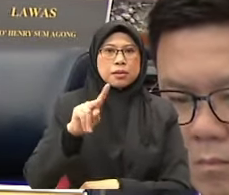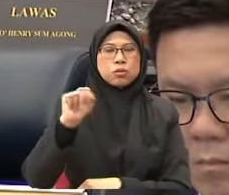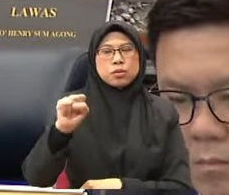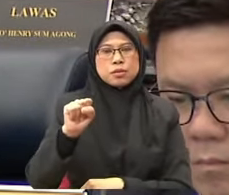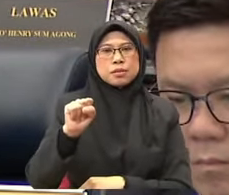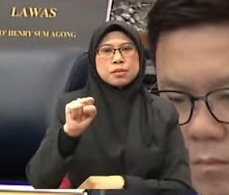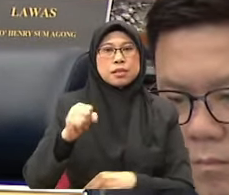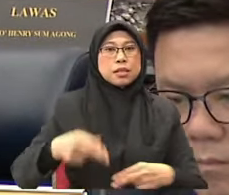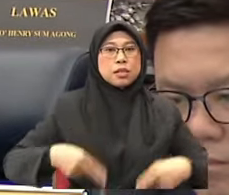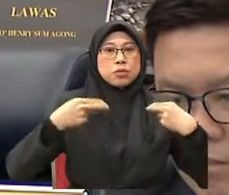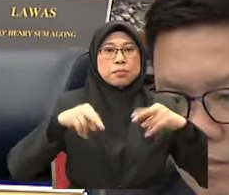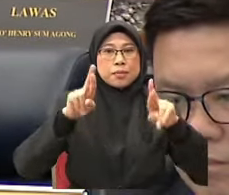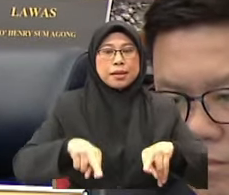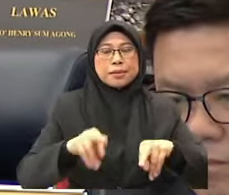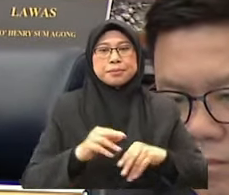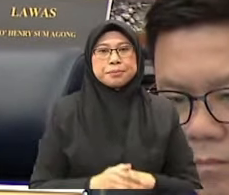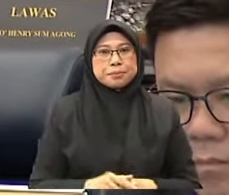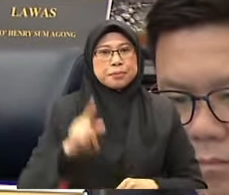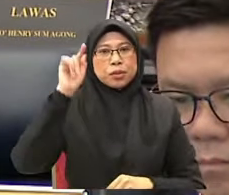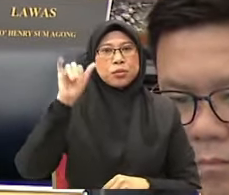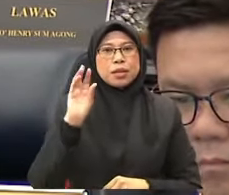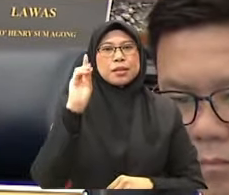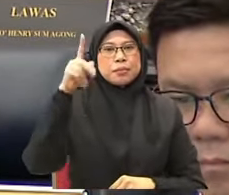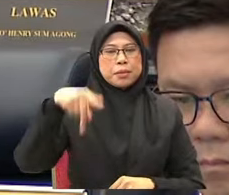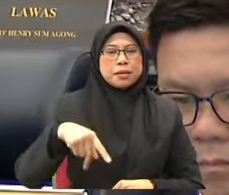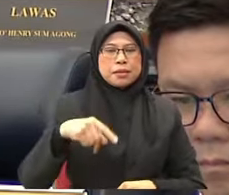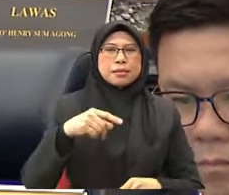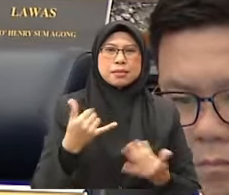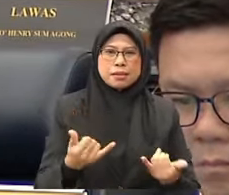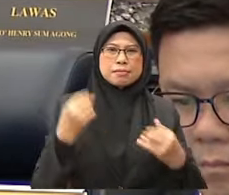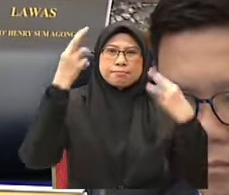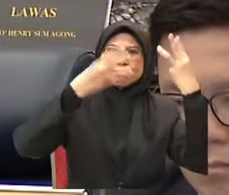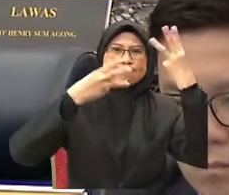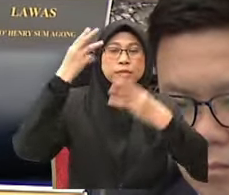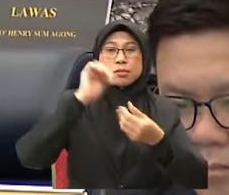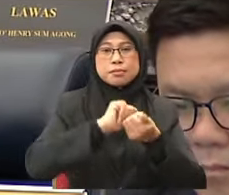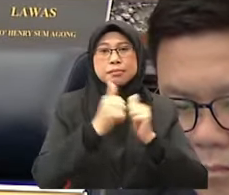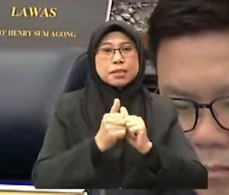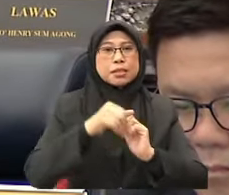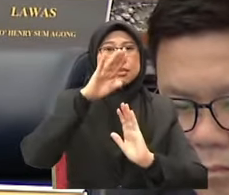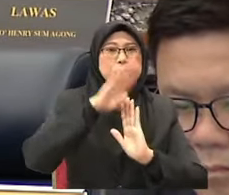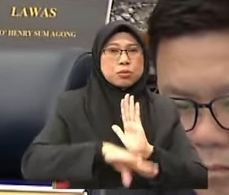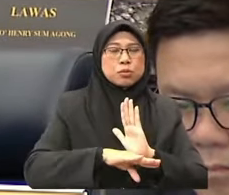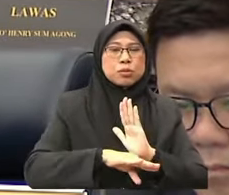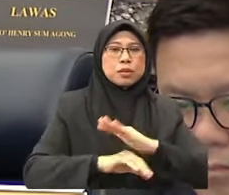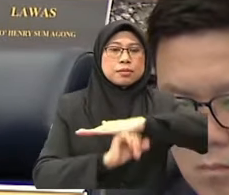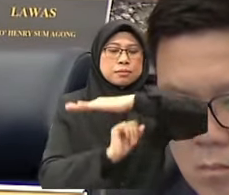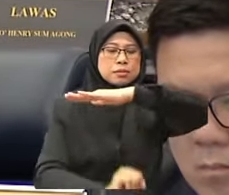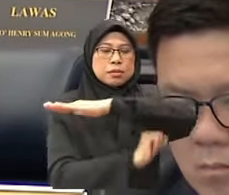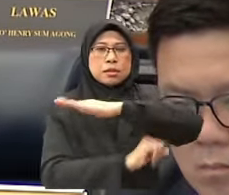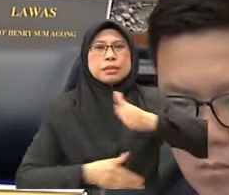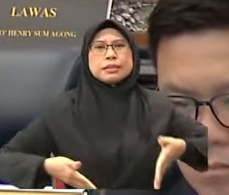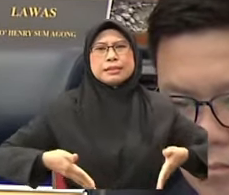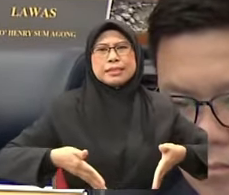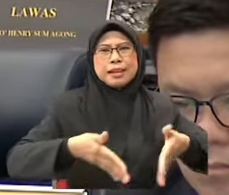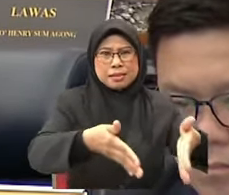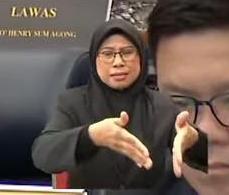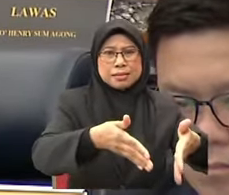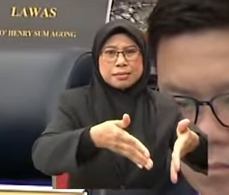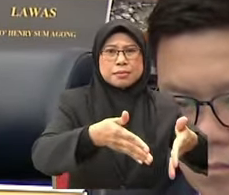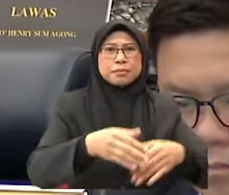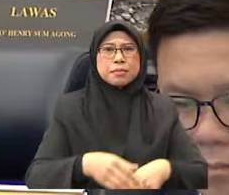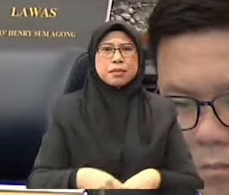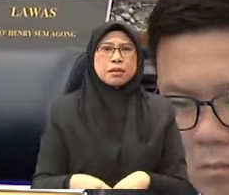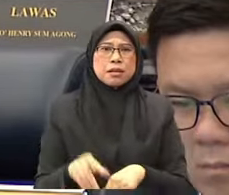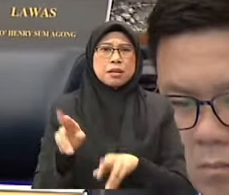hidup rakyat. Tuan Yang Dipertua, apa yang lebih merisaukan saya ialah masalah kekurangan infrastruktur jalan yang menyebabkan